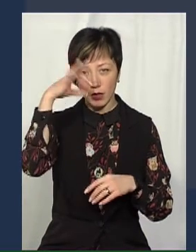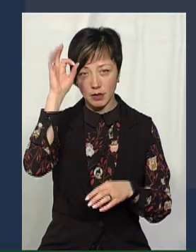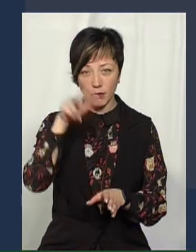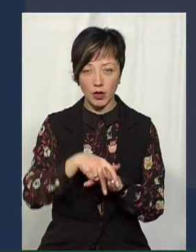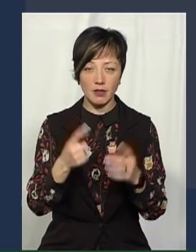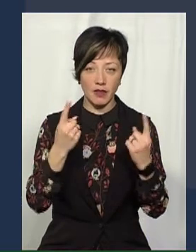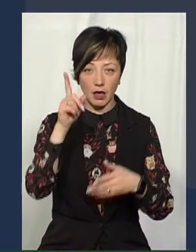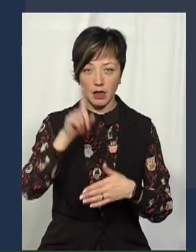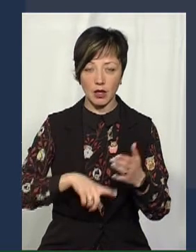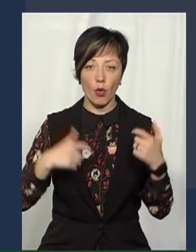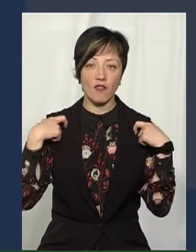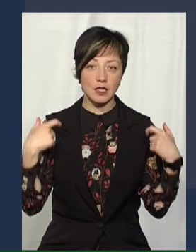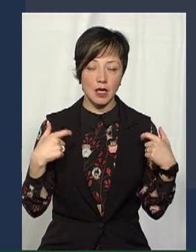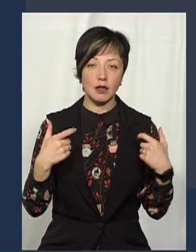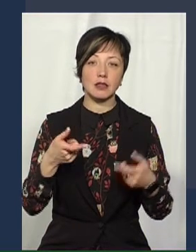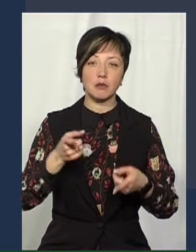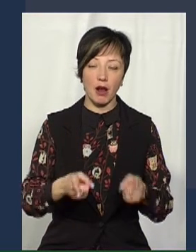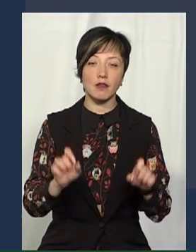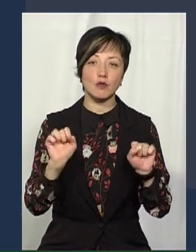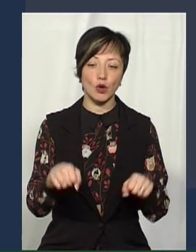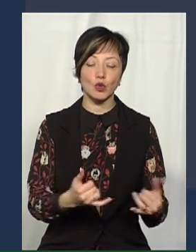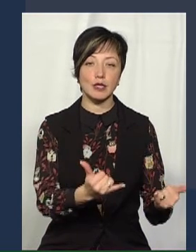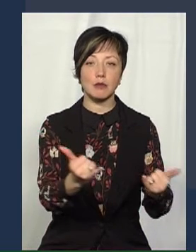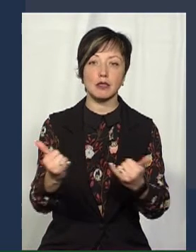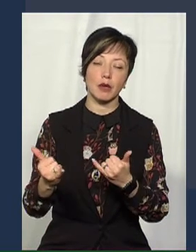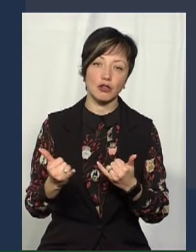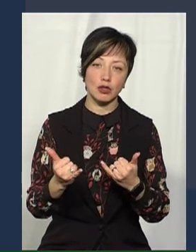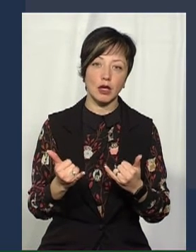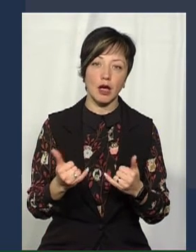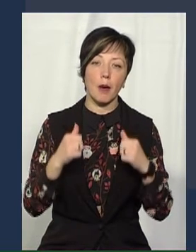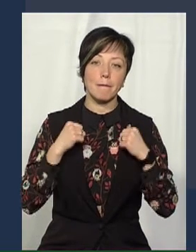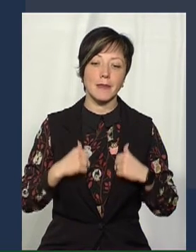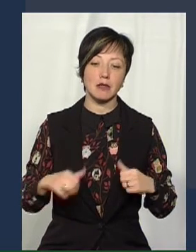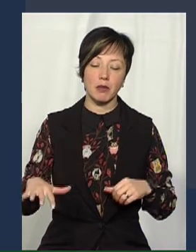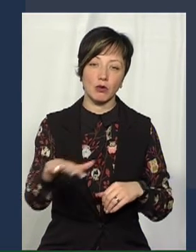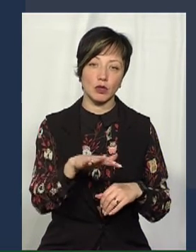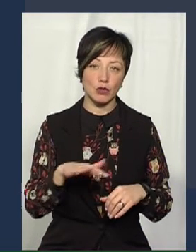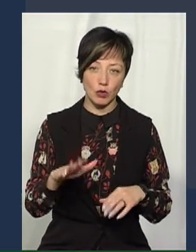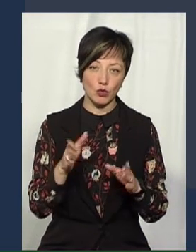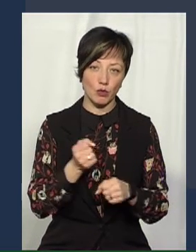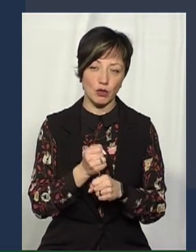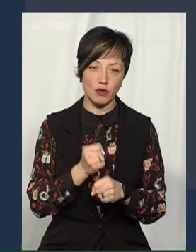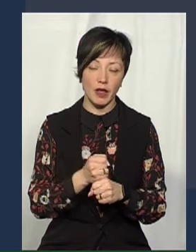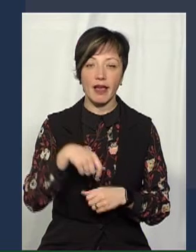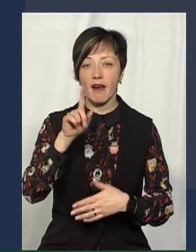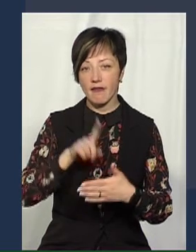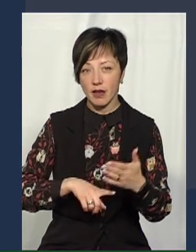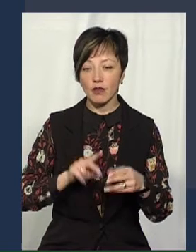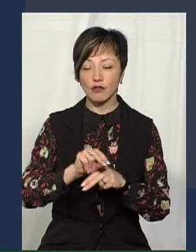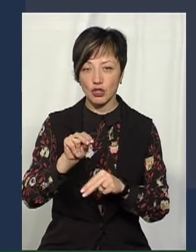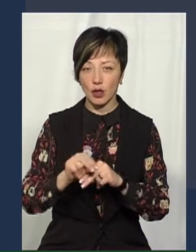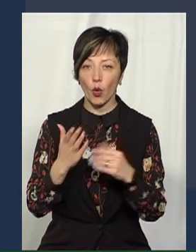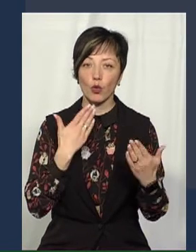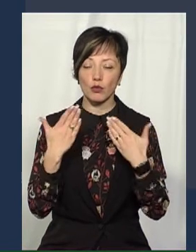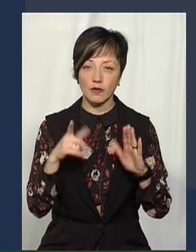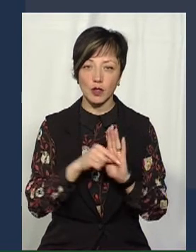велика надія, офіцери, вони справді зможуть забезпечити безпеку тієї території, на якій будуть працювати. Я вірю, що їх вчили